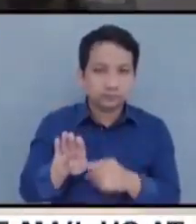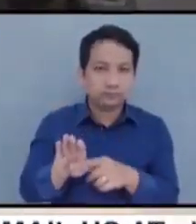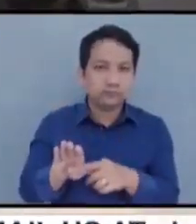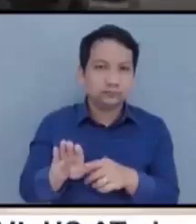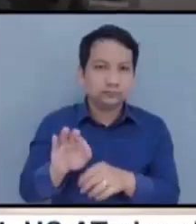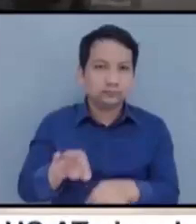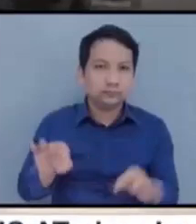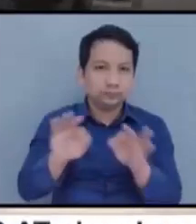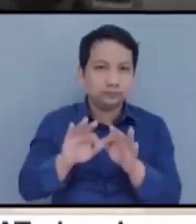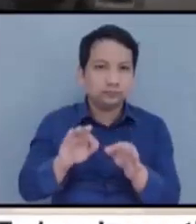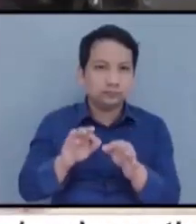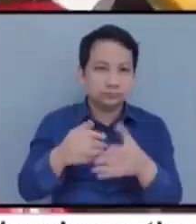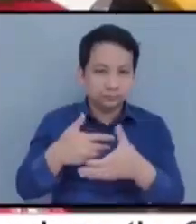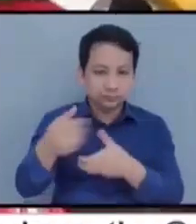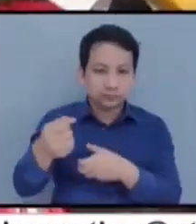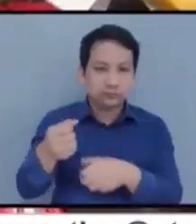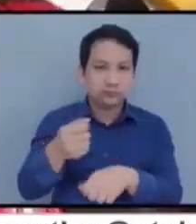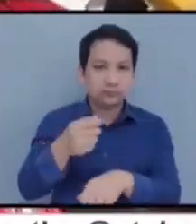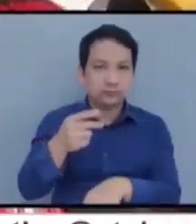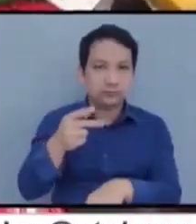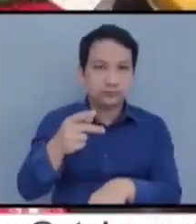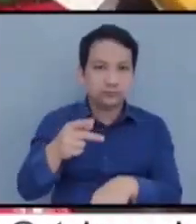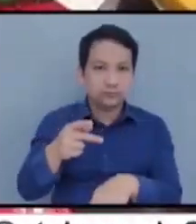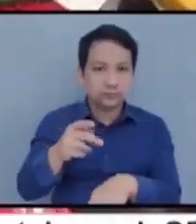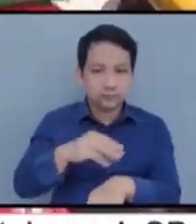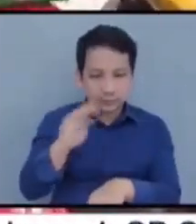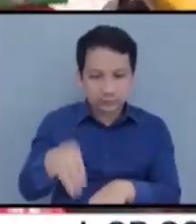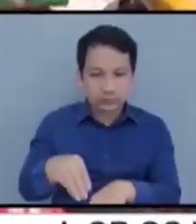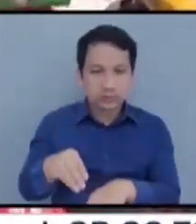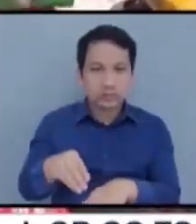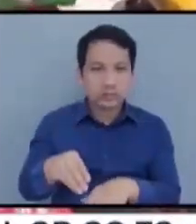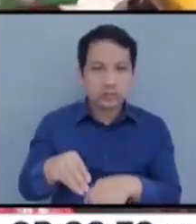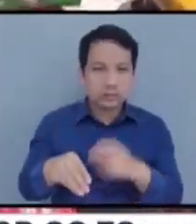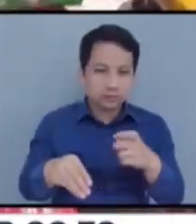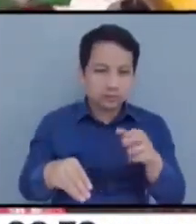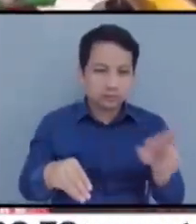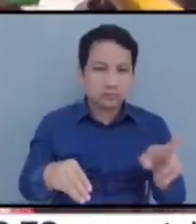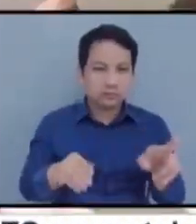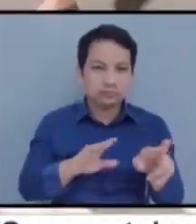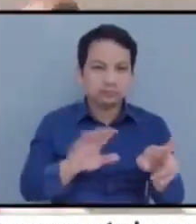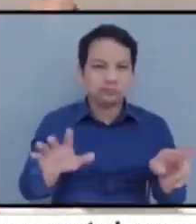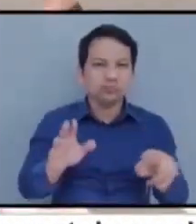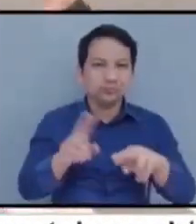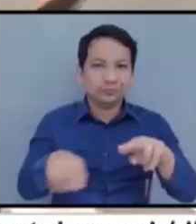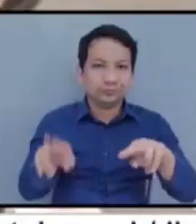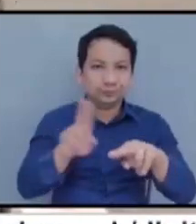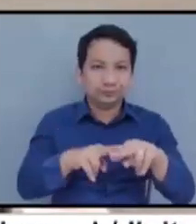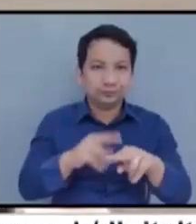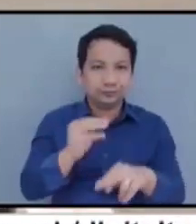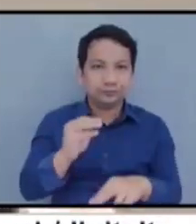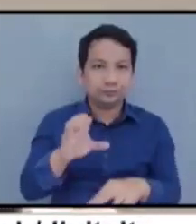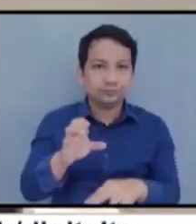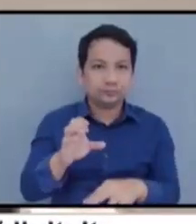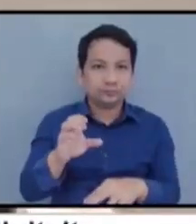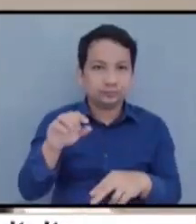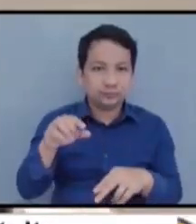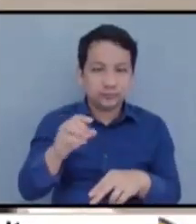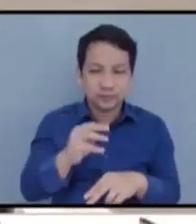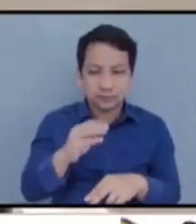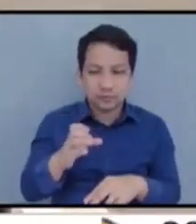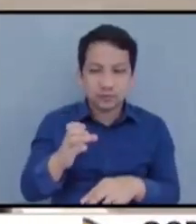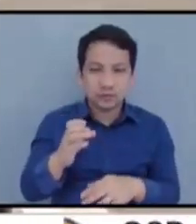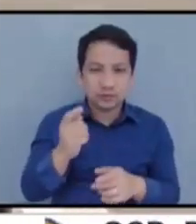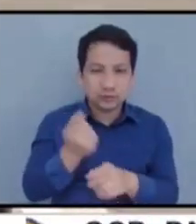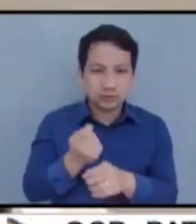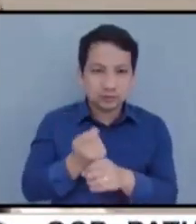lugar sa labas ng Kamaynilaan. Hinimok niya ang ahensya na itigil na ang pagtaas ng MC Taxi service slots at sinabing ang